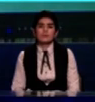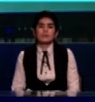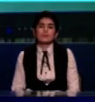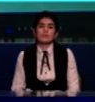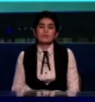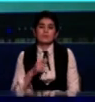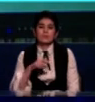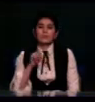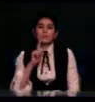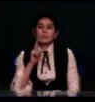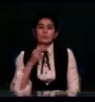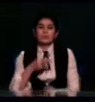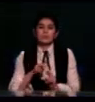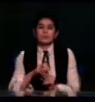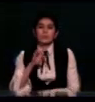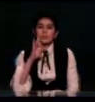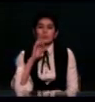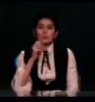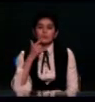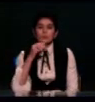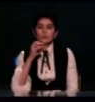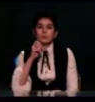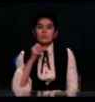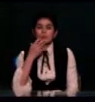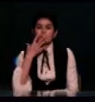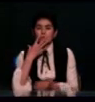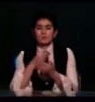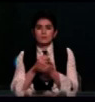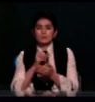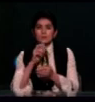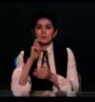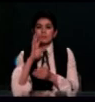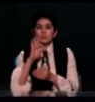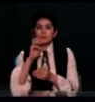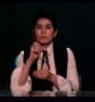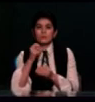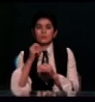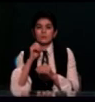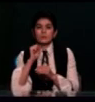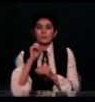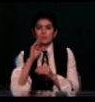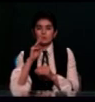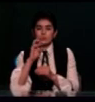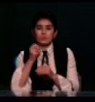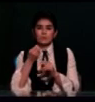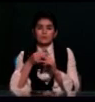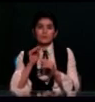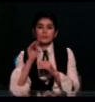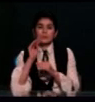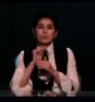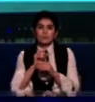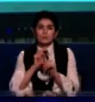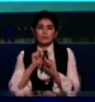Что же такое саморегуляция? Это свойство биологических систем автоматически устанавливать